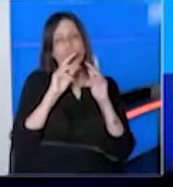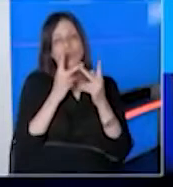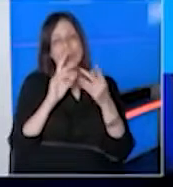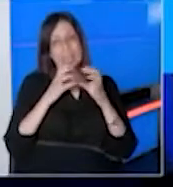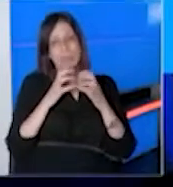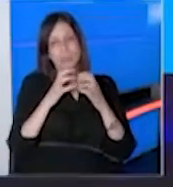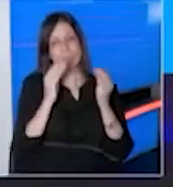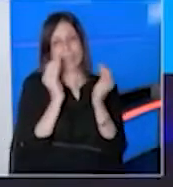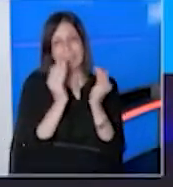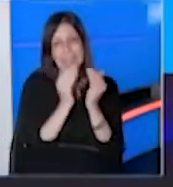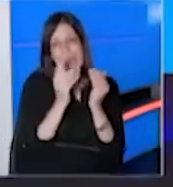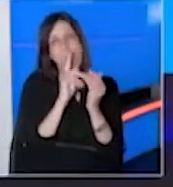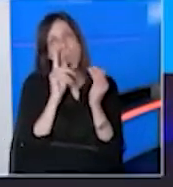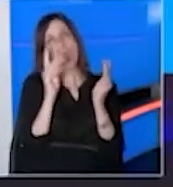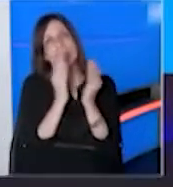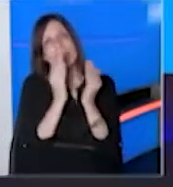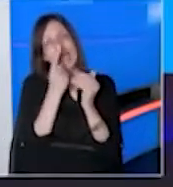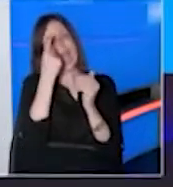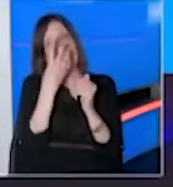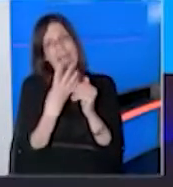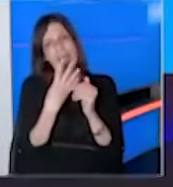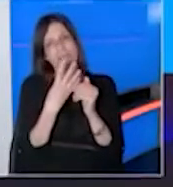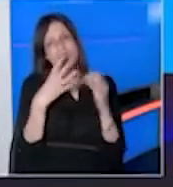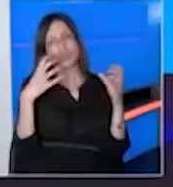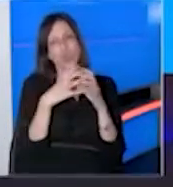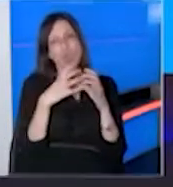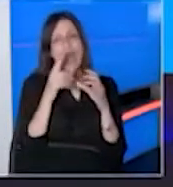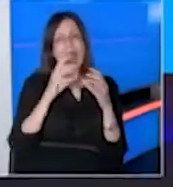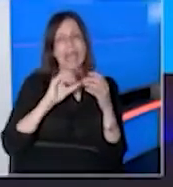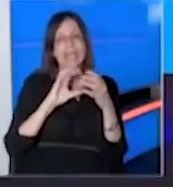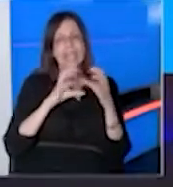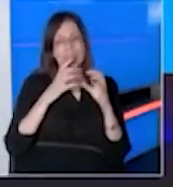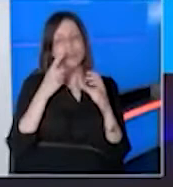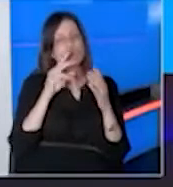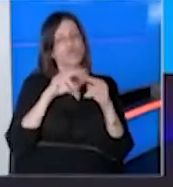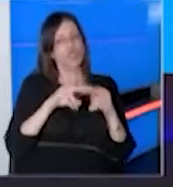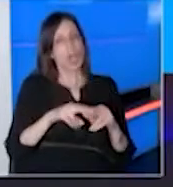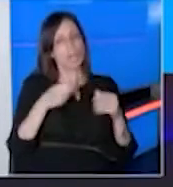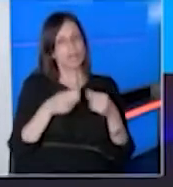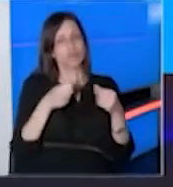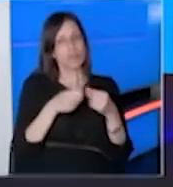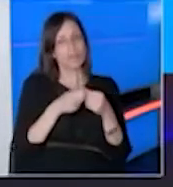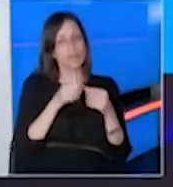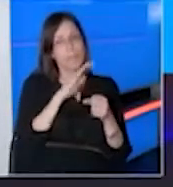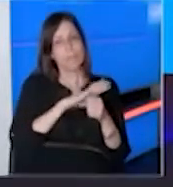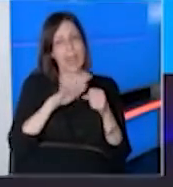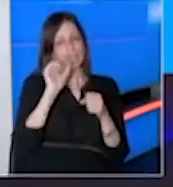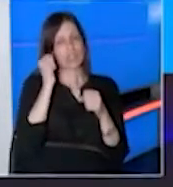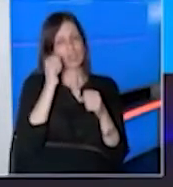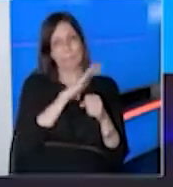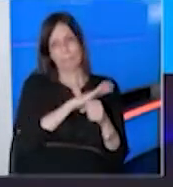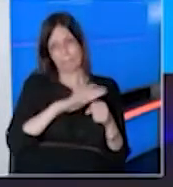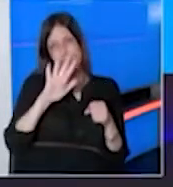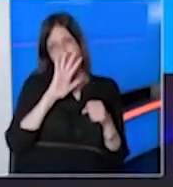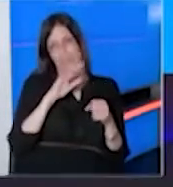קטנה, לא קטנה, בוא נאמר, רבע מהתנועה הקיבוצית, שעדיין נשארה בשותפות מלאה בסוציאליזם מוחלט,